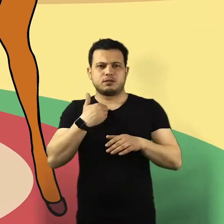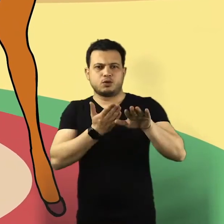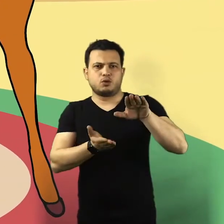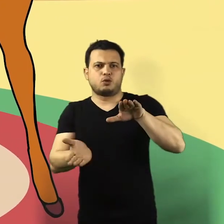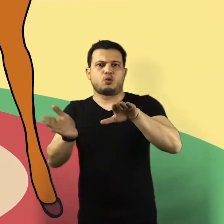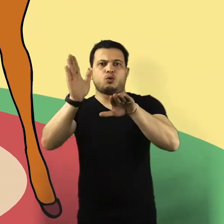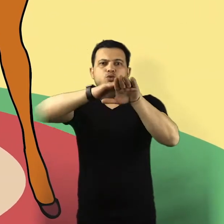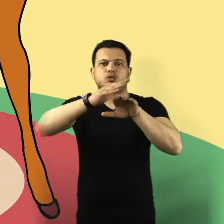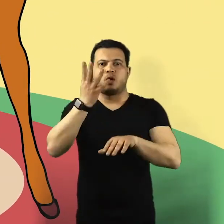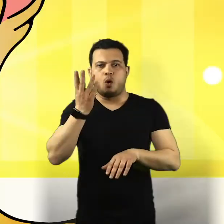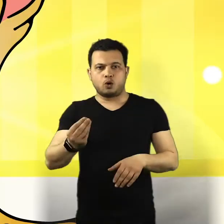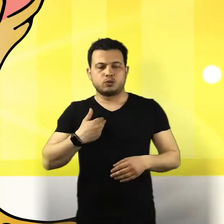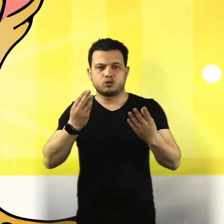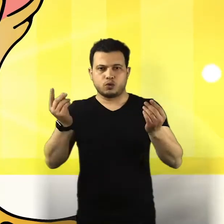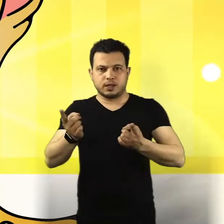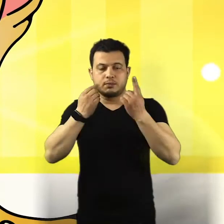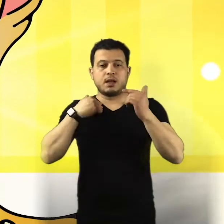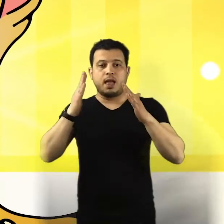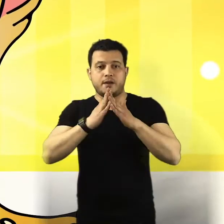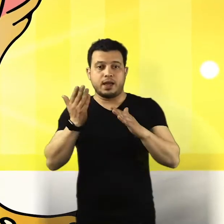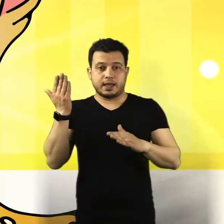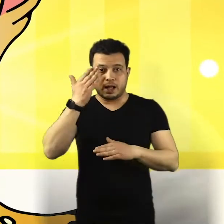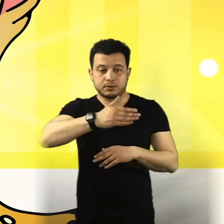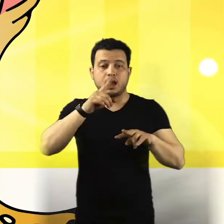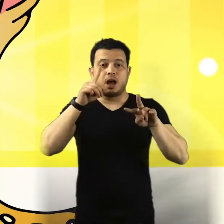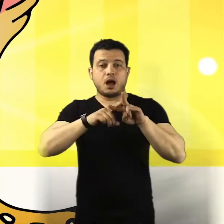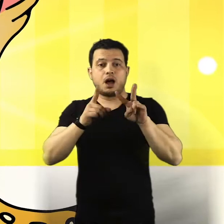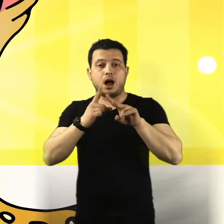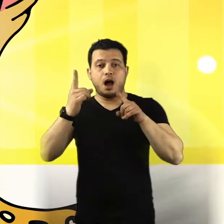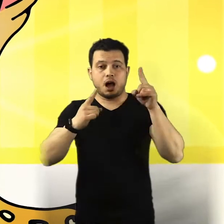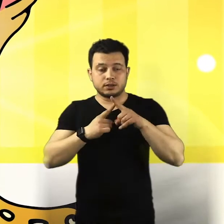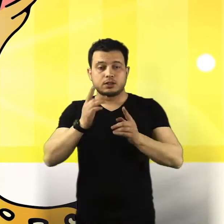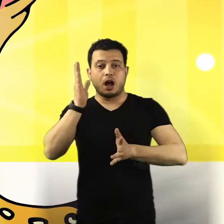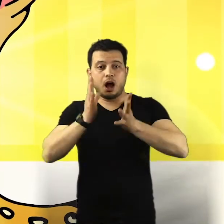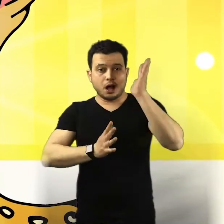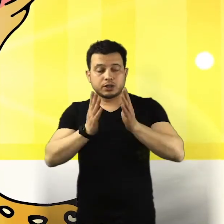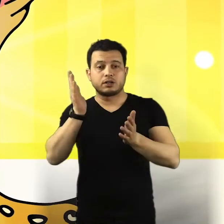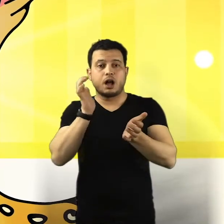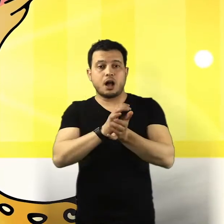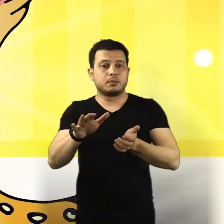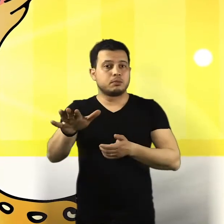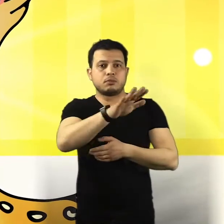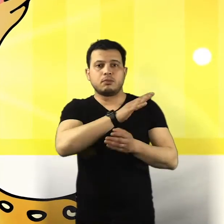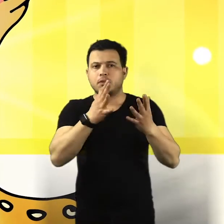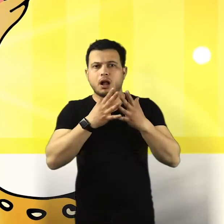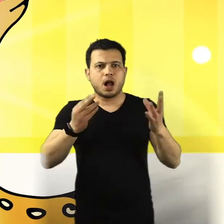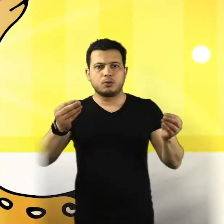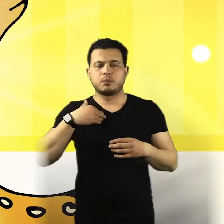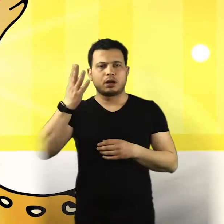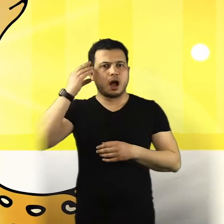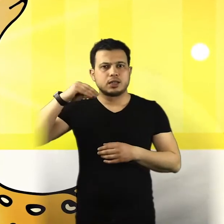döndüğümüzde bir de ne görelim? Ne anıt ağaçlar ne de ailemiz orada var Onlar nereye gitti